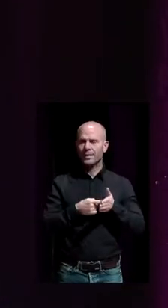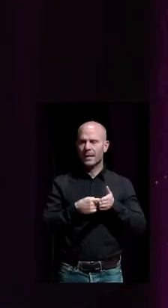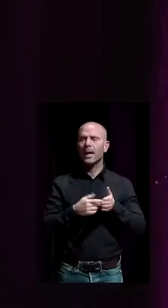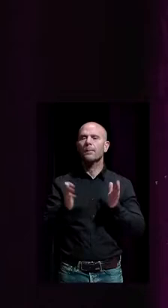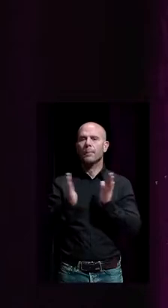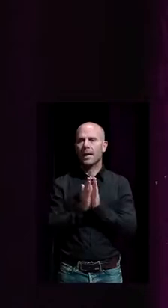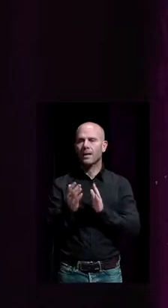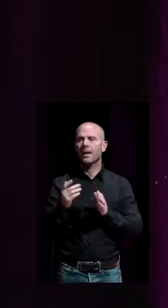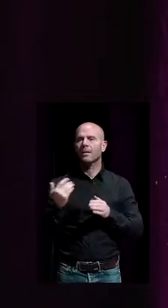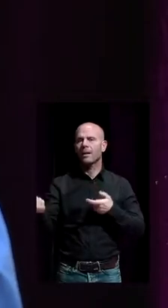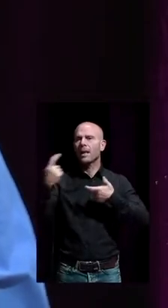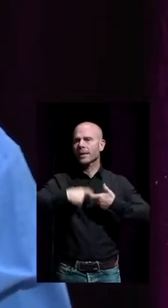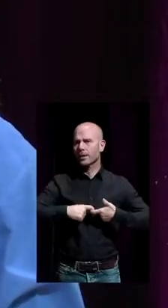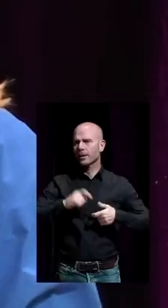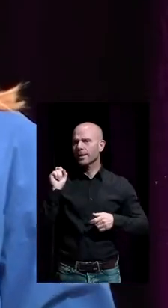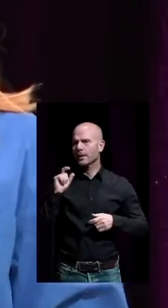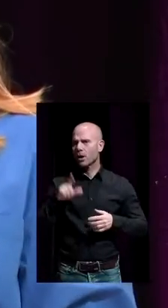oss via länk.